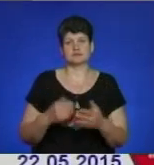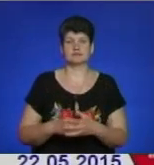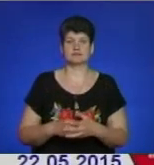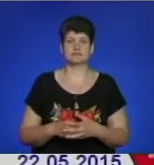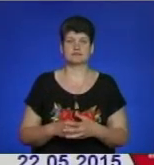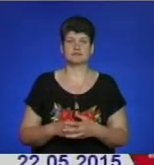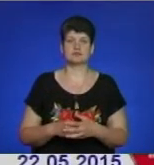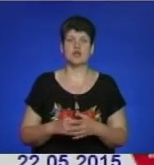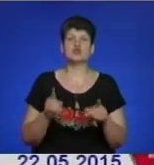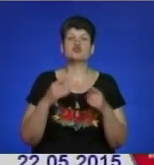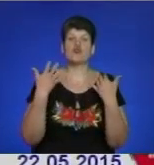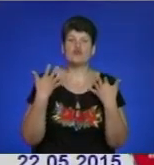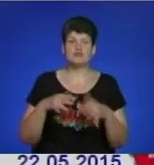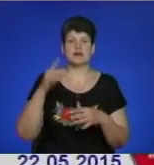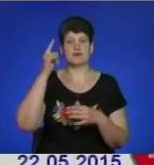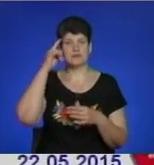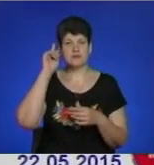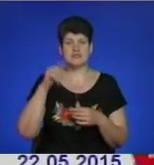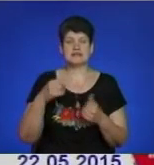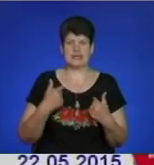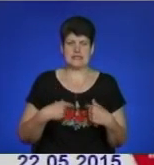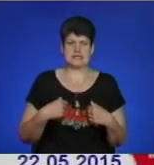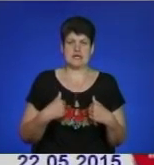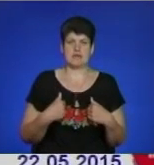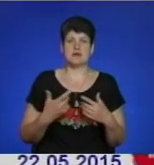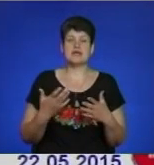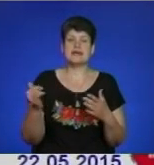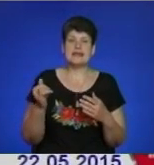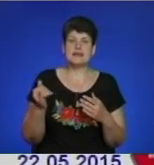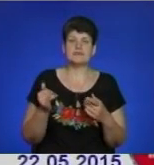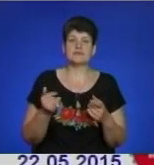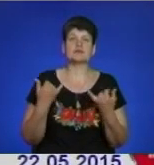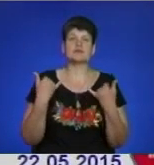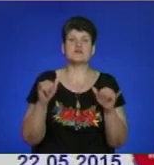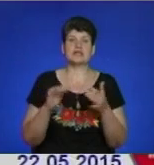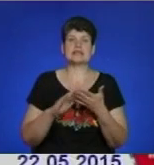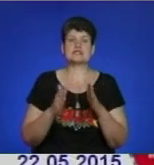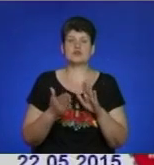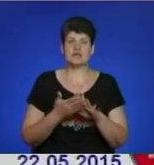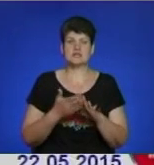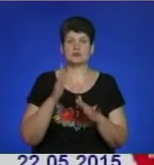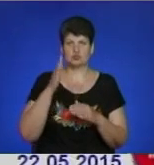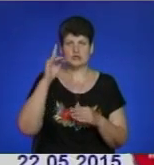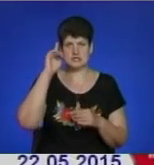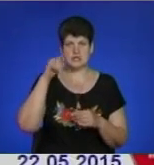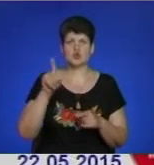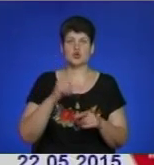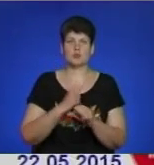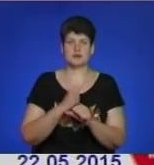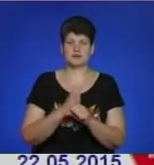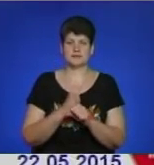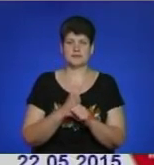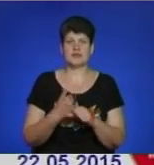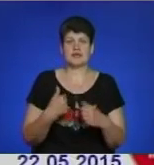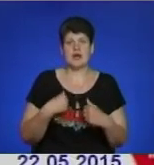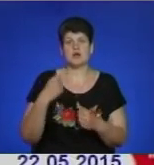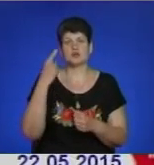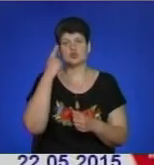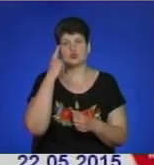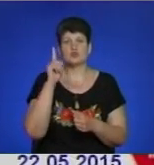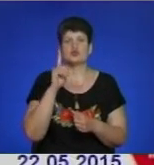з 54-го року. Відповідно, вони не підготовлені, і найважче в тому, що вони вже щось знають і